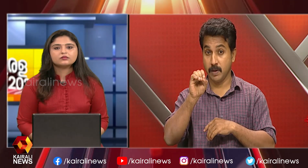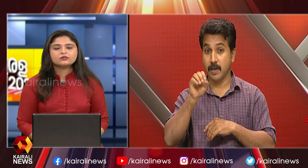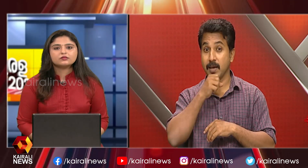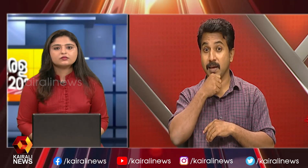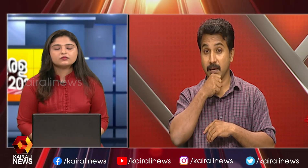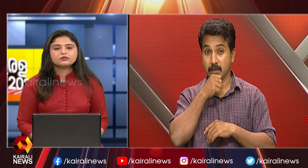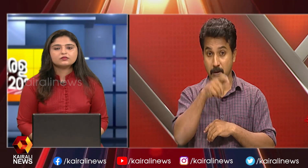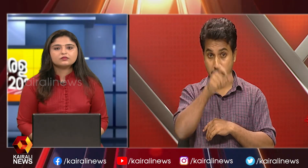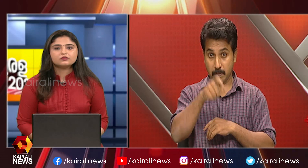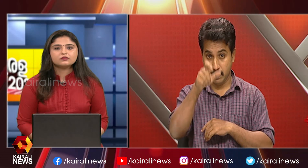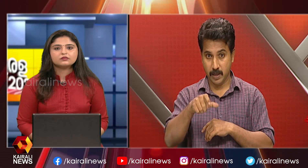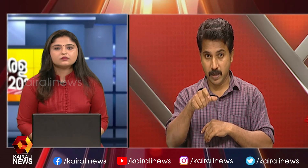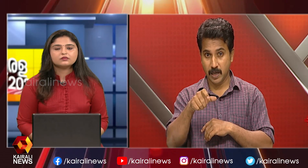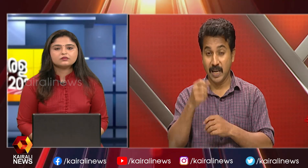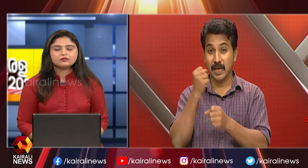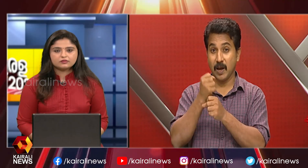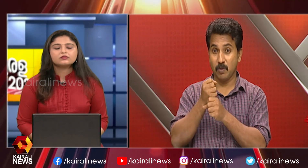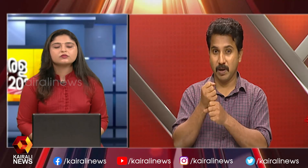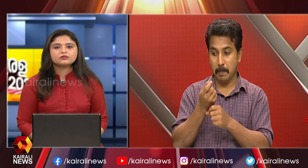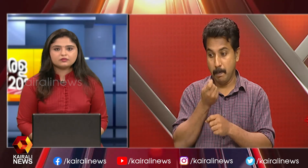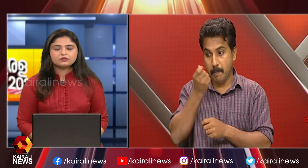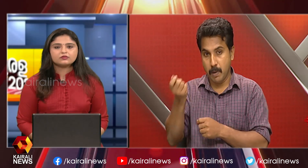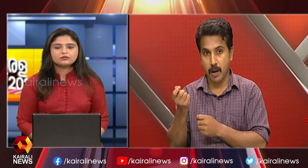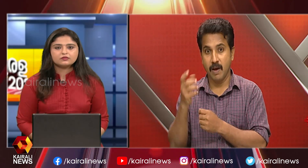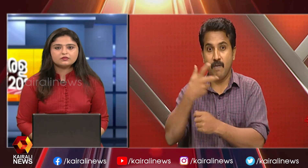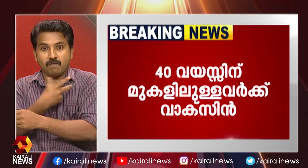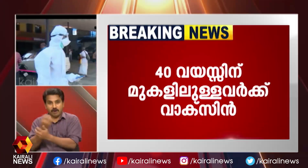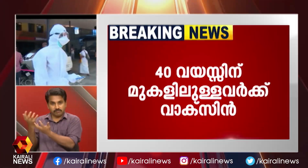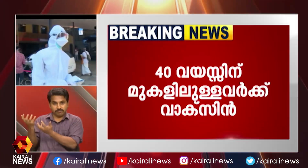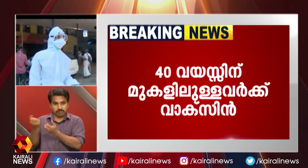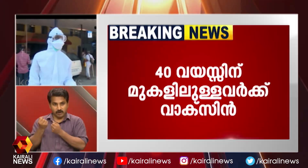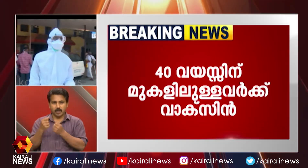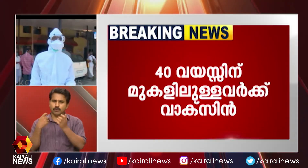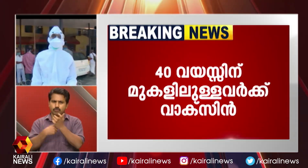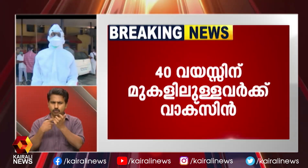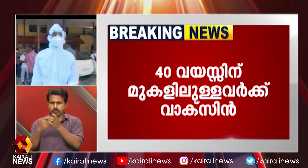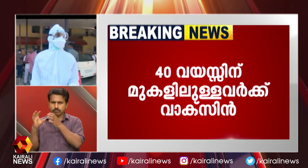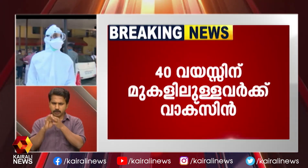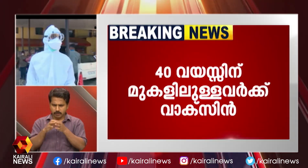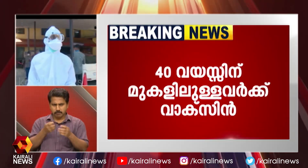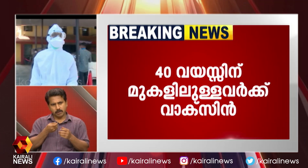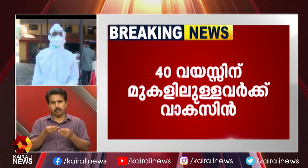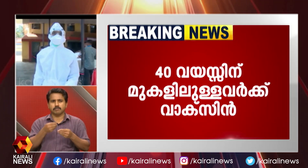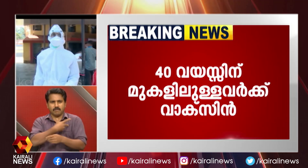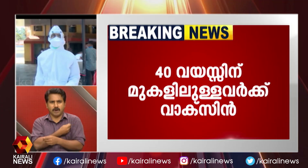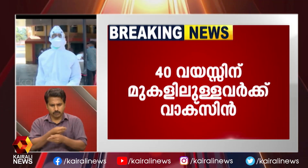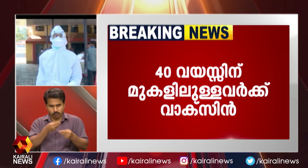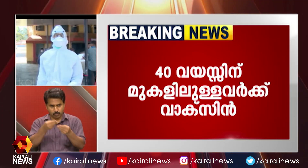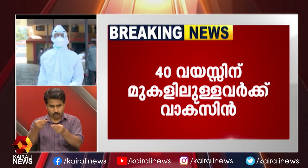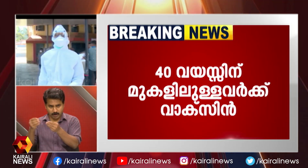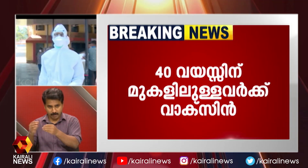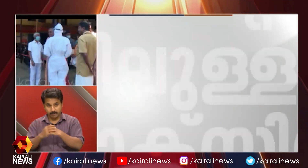അത് സർക്കാർ വില കൊടുത്ത് വാങ്ങുന്ന വാക്സിനാണ് നിലവിൽ നൽകുന്നത്. അത് കൃത്യമായ രീതിയിൽ തന്നെ നൽകി വരുന്നുണ്ട്. അതിൽ പക്ഷേ മുൻഗണനാ പട്ടികയുണ്ട്.